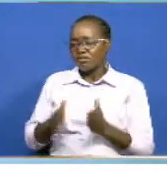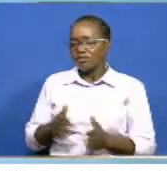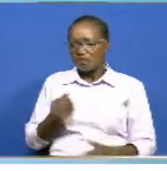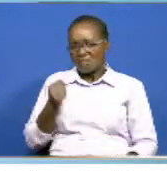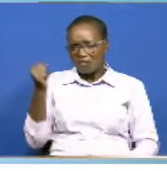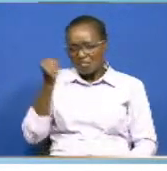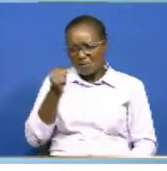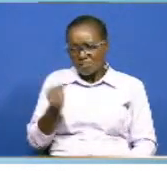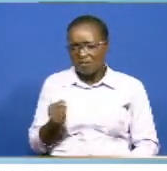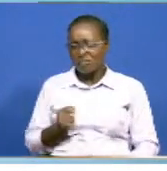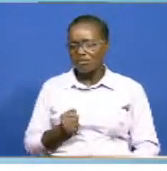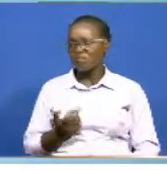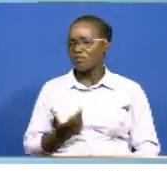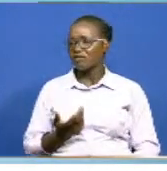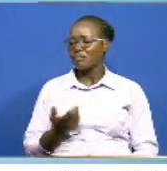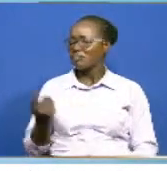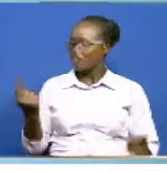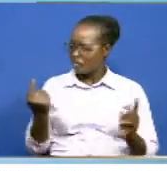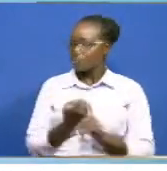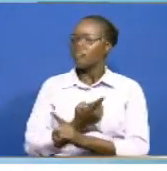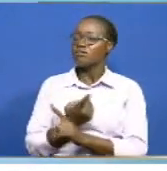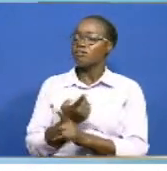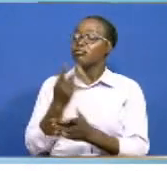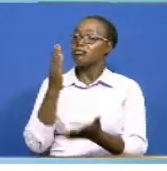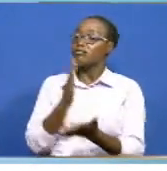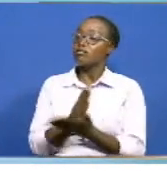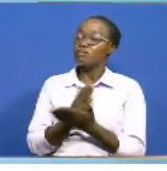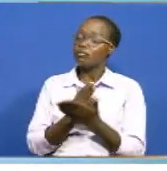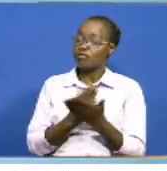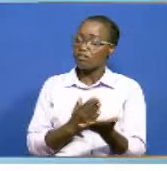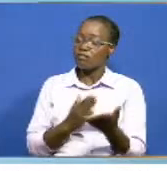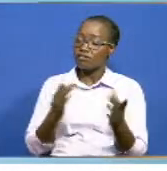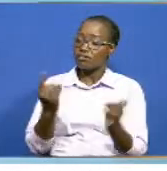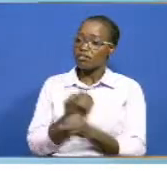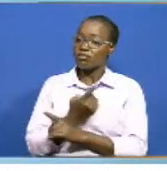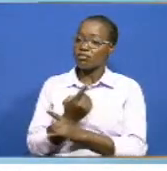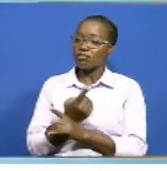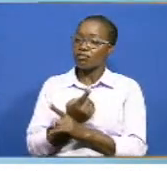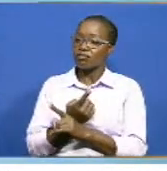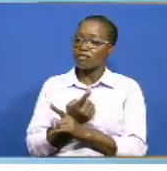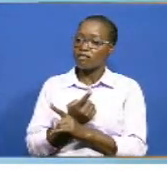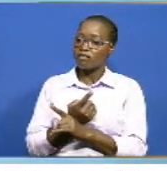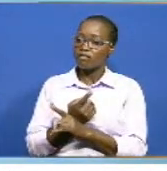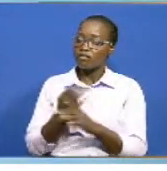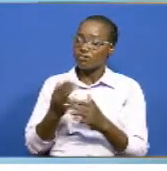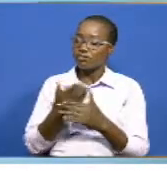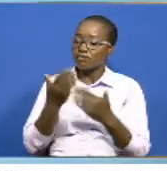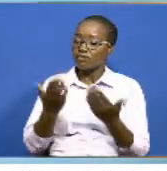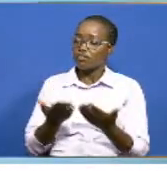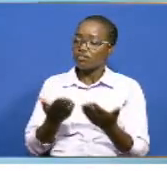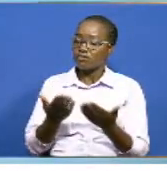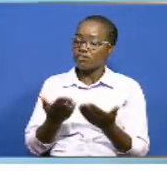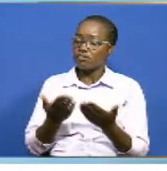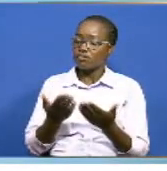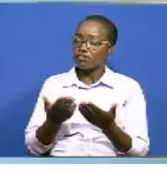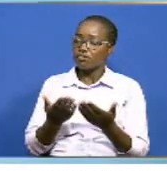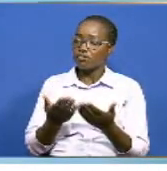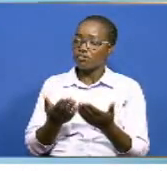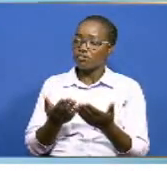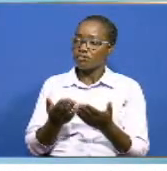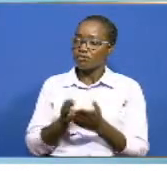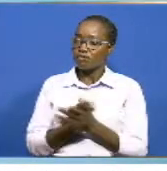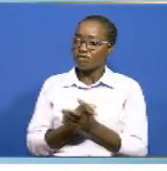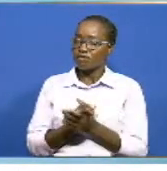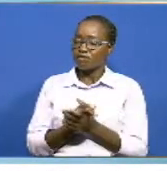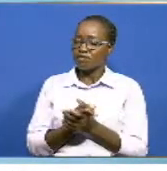ishaenda mashakuwa, kuna tofauti. Na kuna hiyo tofauti inaletwa na jinsi, ukiona hata matumizi ya